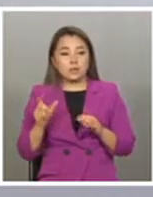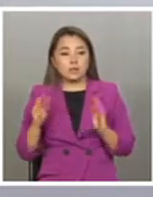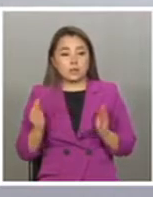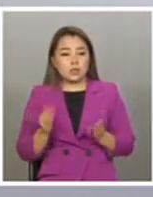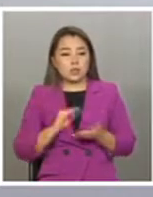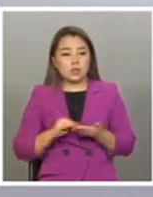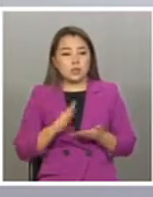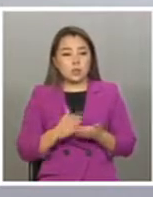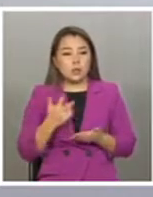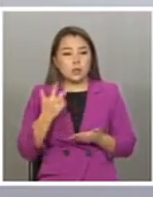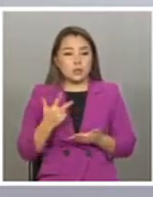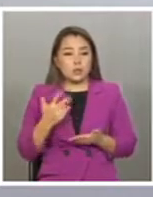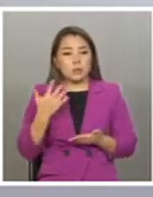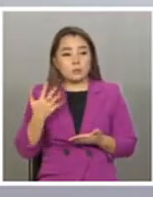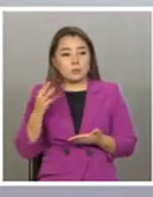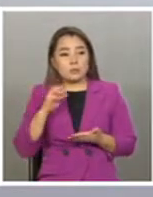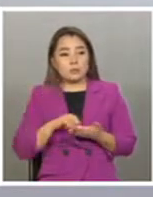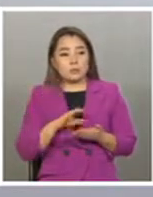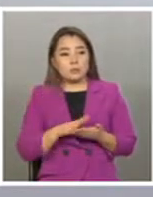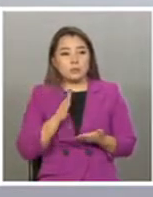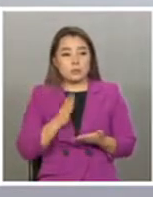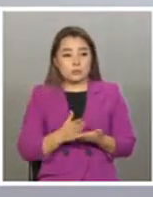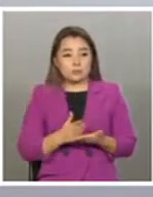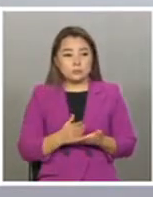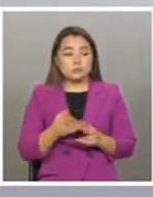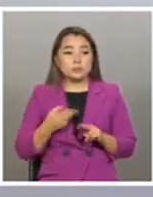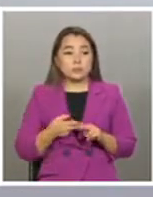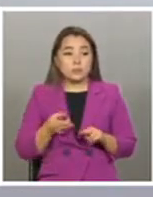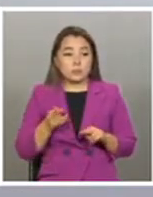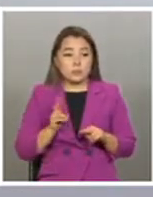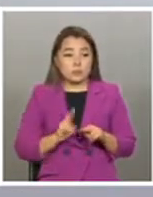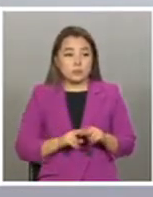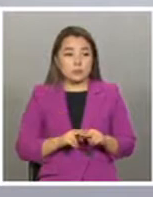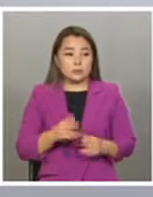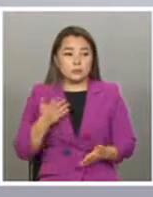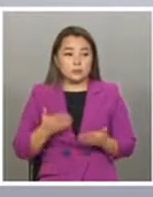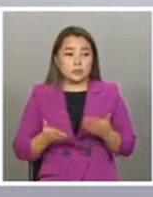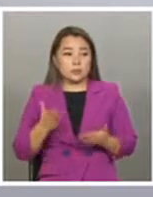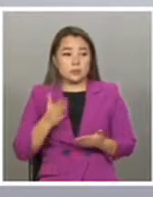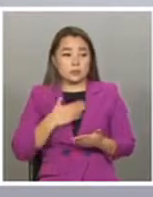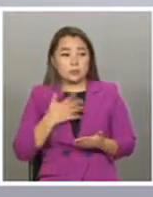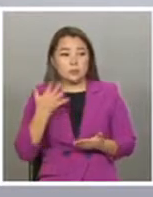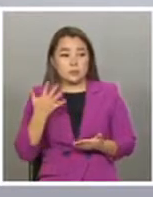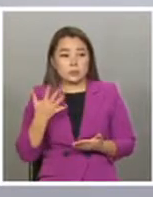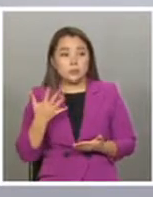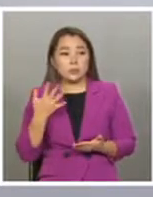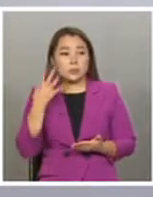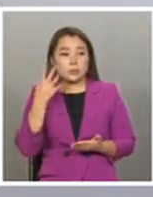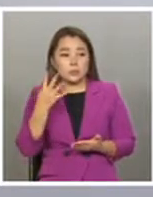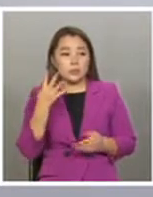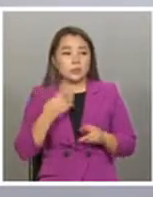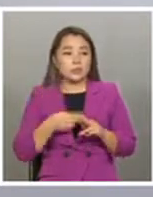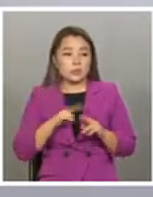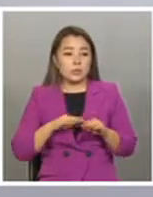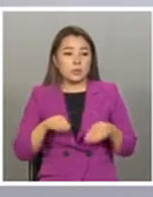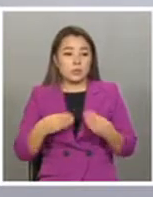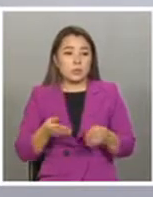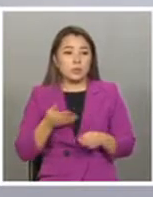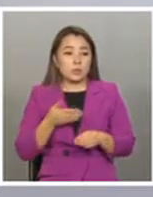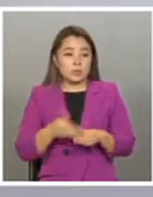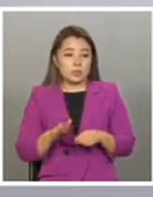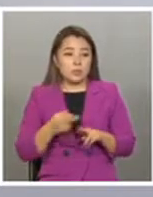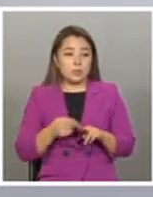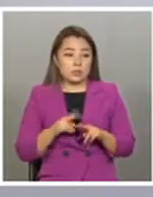және 5 цифрлар шықты. Сондай-ақ, егер бізге 5-тен 4 бөлшегі берілсе, осы